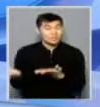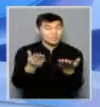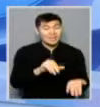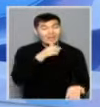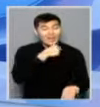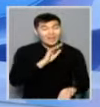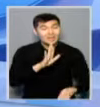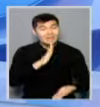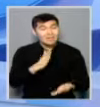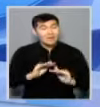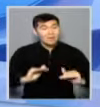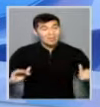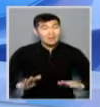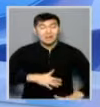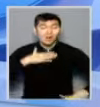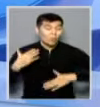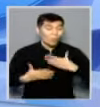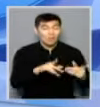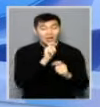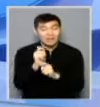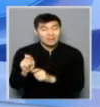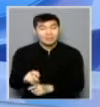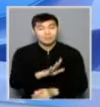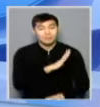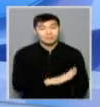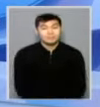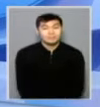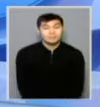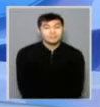мен Ақшақар балаларға қуаныш сыйлап, тәтті дәмділерін ұсынды.